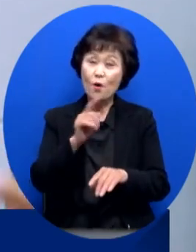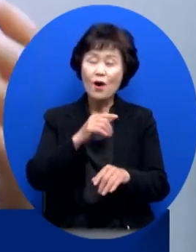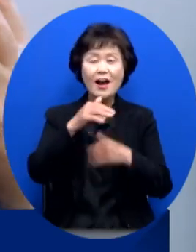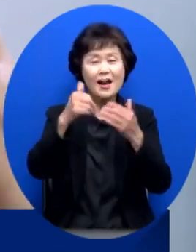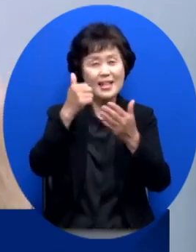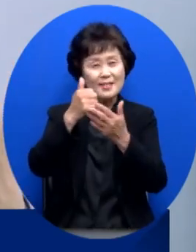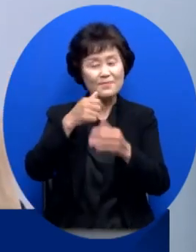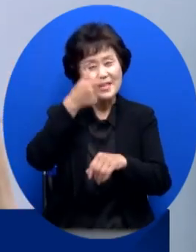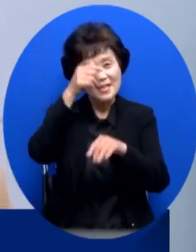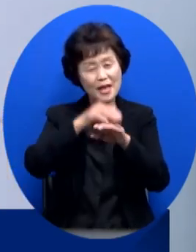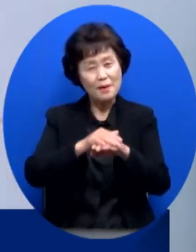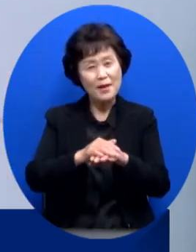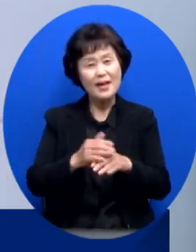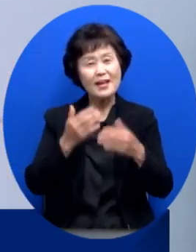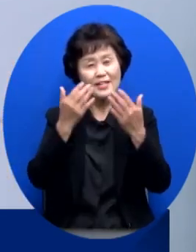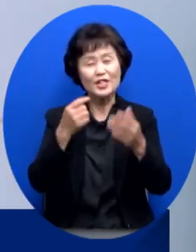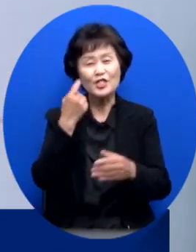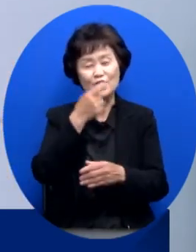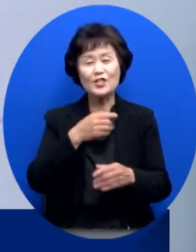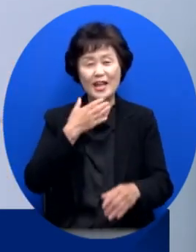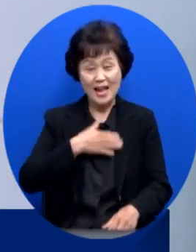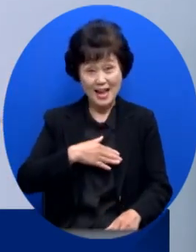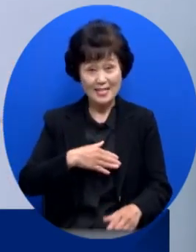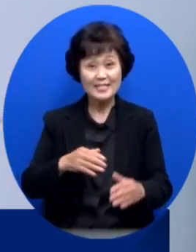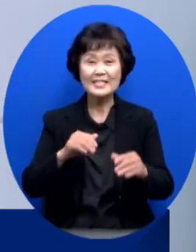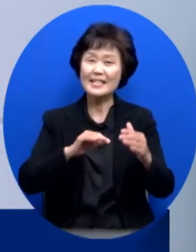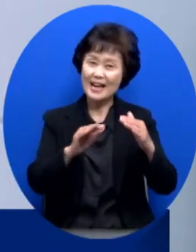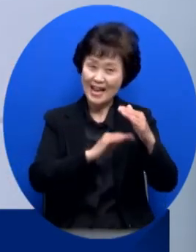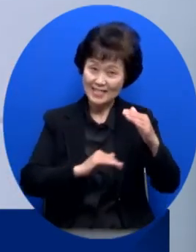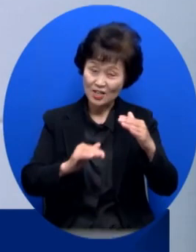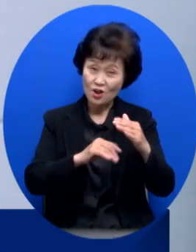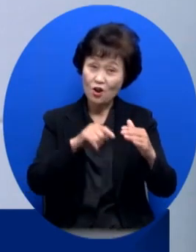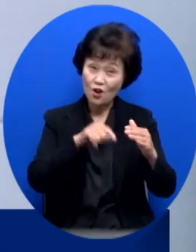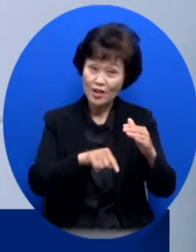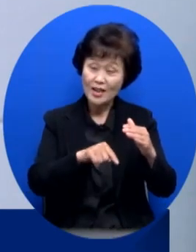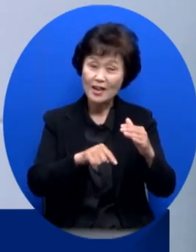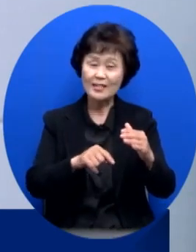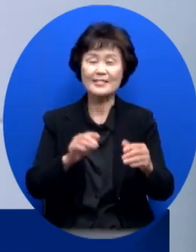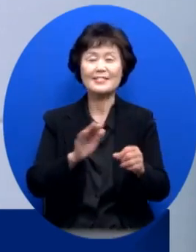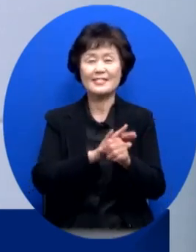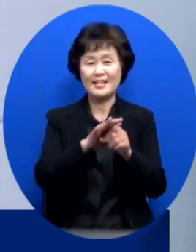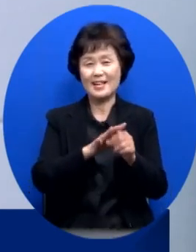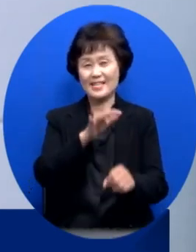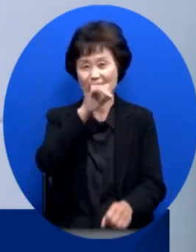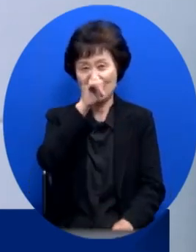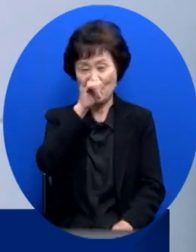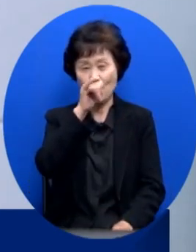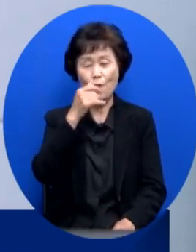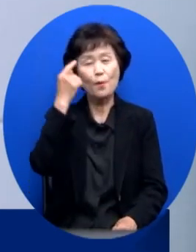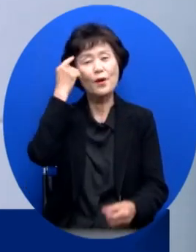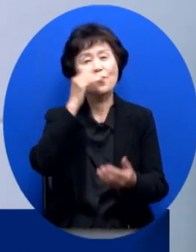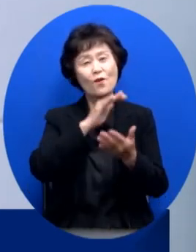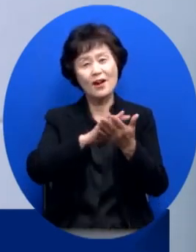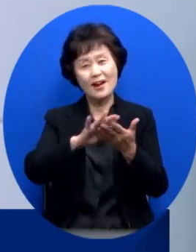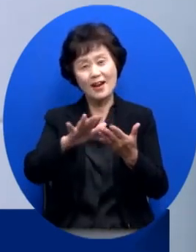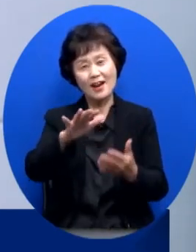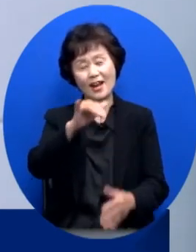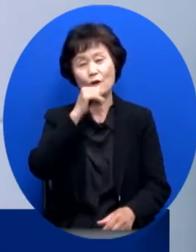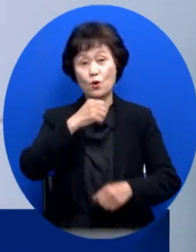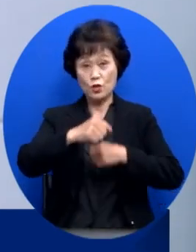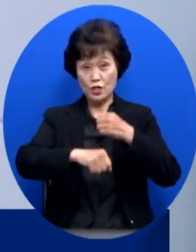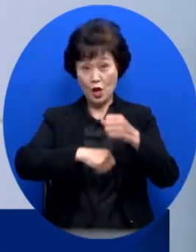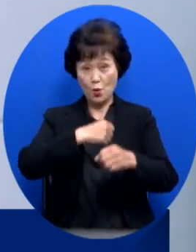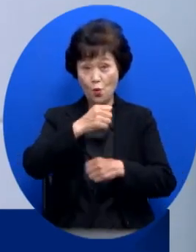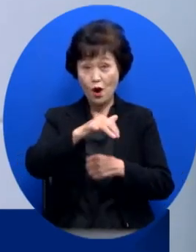예배하면서 하나님의 은혜를 삼하고 누릴 줄 아는 가정. 거기에는 사랑이 있고 평화가 있고 자유가